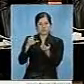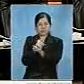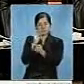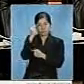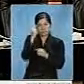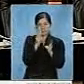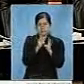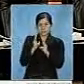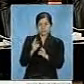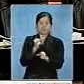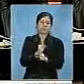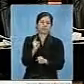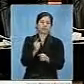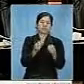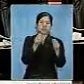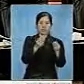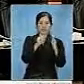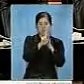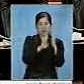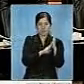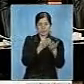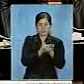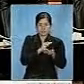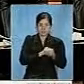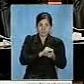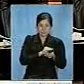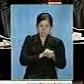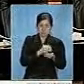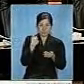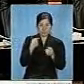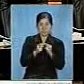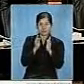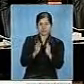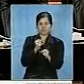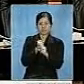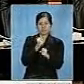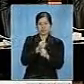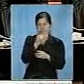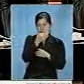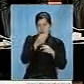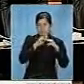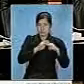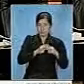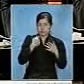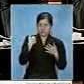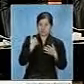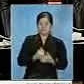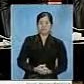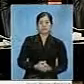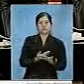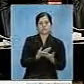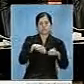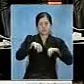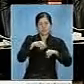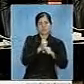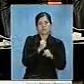างไรให้การออมที่จะชักชวนให้ผู้มีอาชีพอิสระเหล่านี้ได้เกิดการออมจริงๆไม่ใช่เป็นเพียงแต่ทำให้เกิดเป็นรู